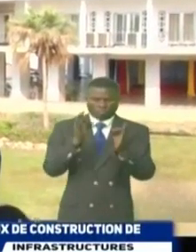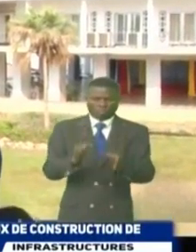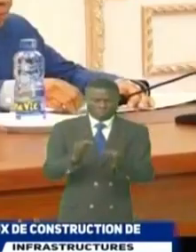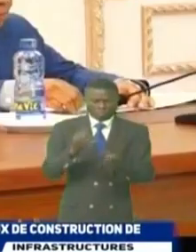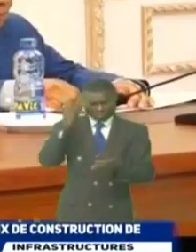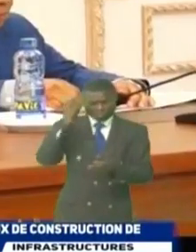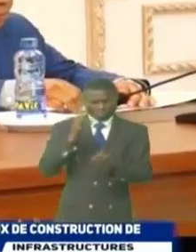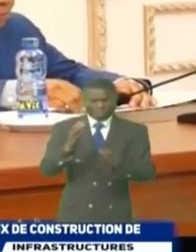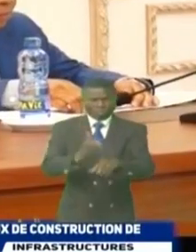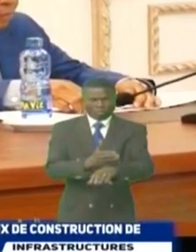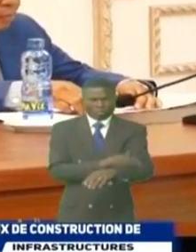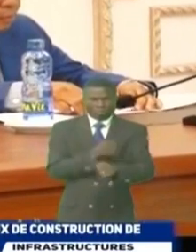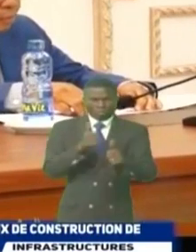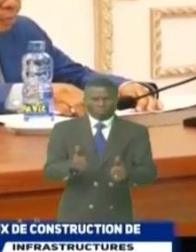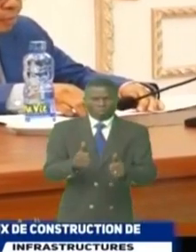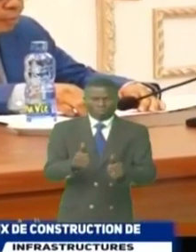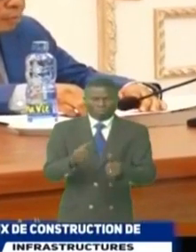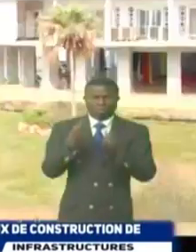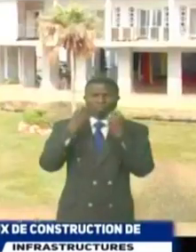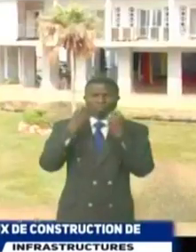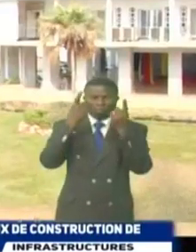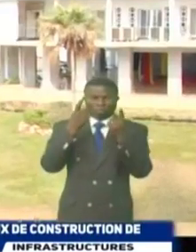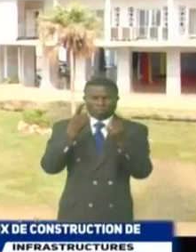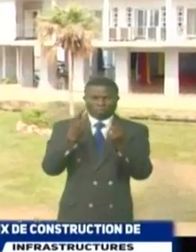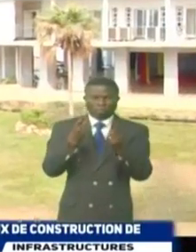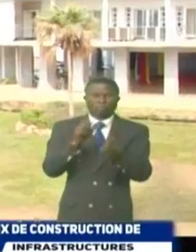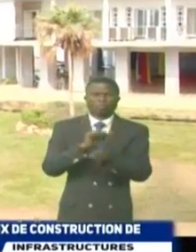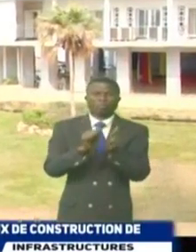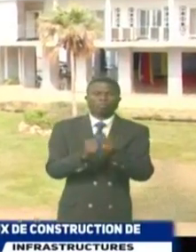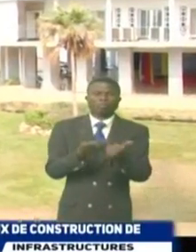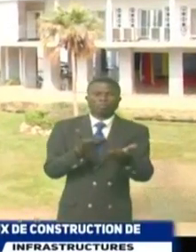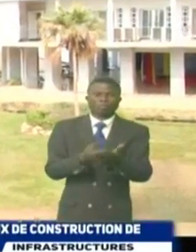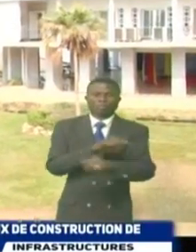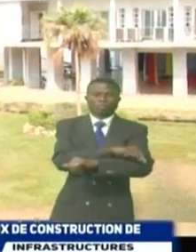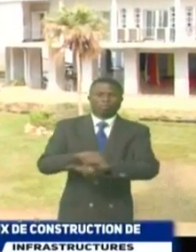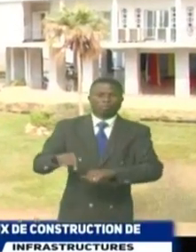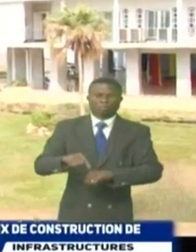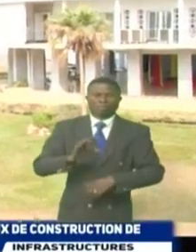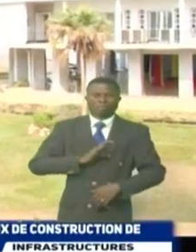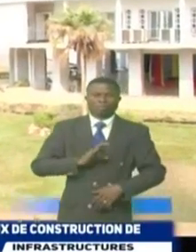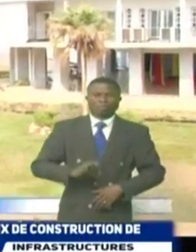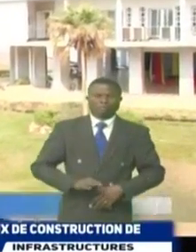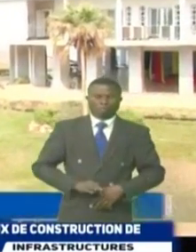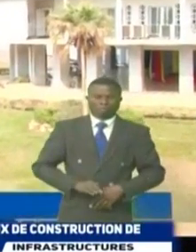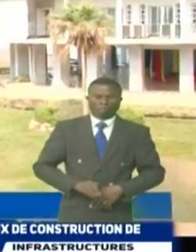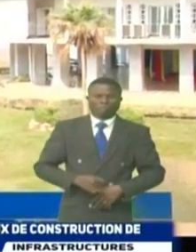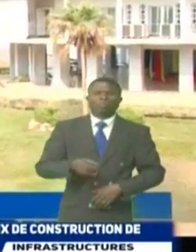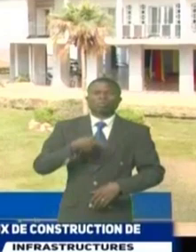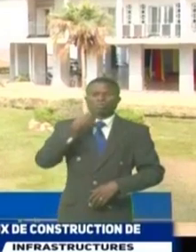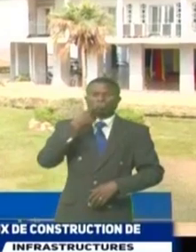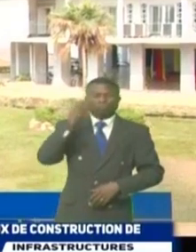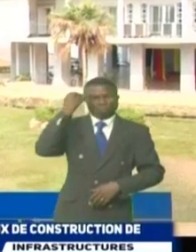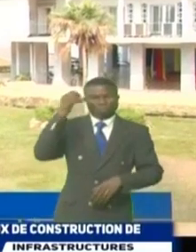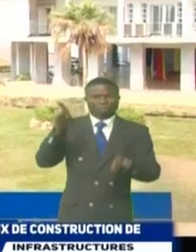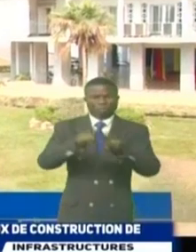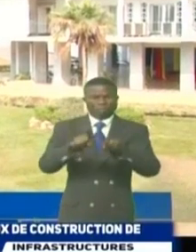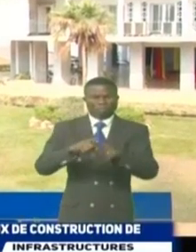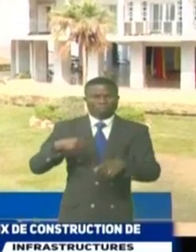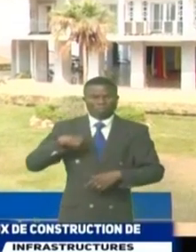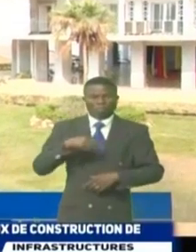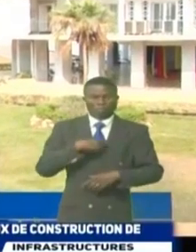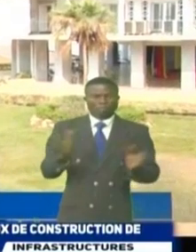voie. Nous avons été étonnés de la position du directeur de cabinet qui a partagé les mêmes avis que nous et qui